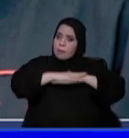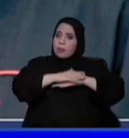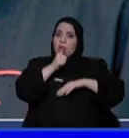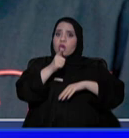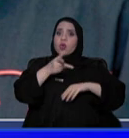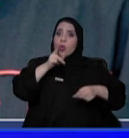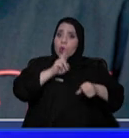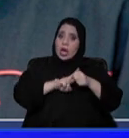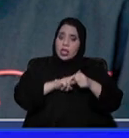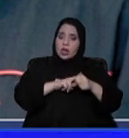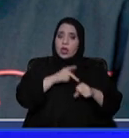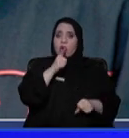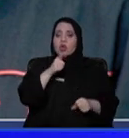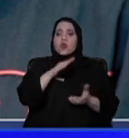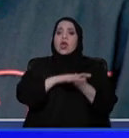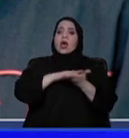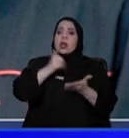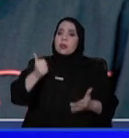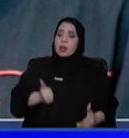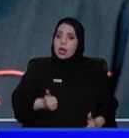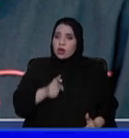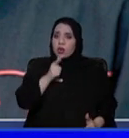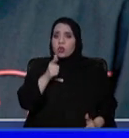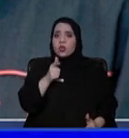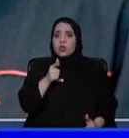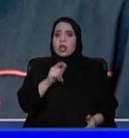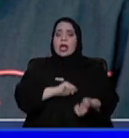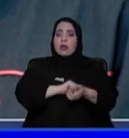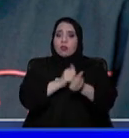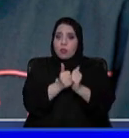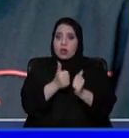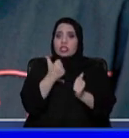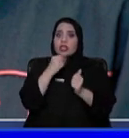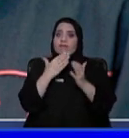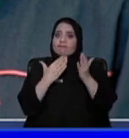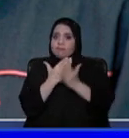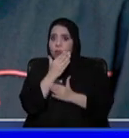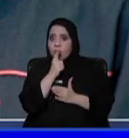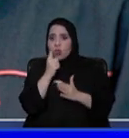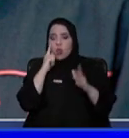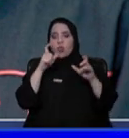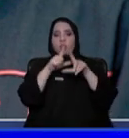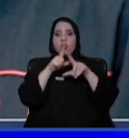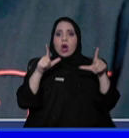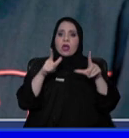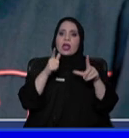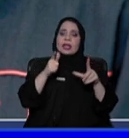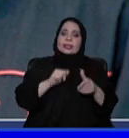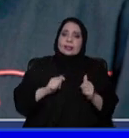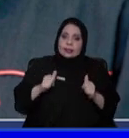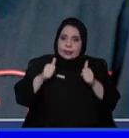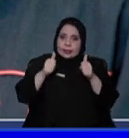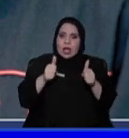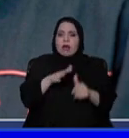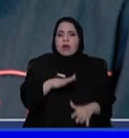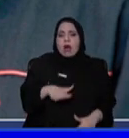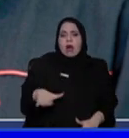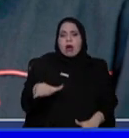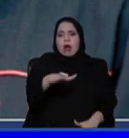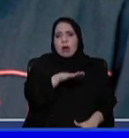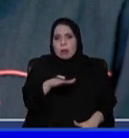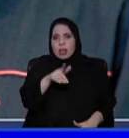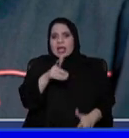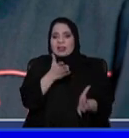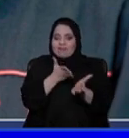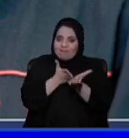وهي البحرين بهذه المبادرة الجديدة هي بتشجع كل شخص يسير